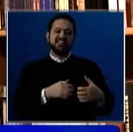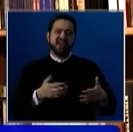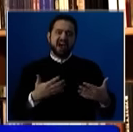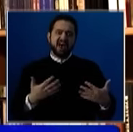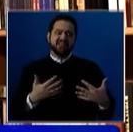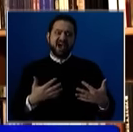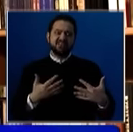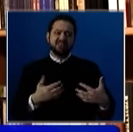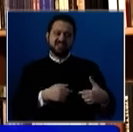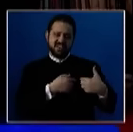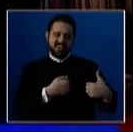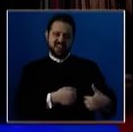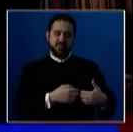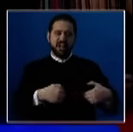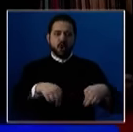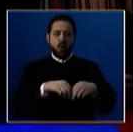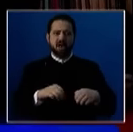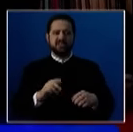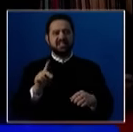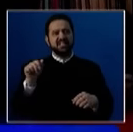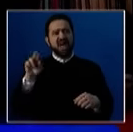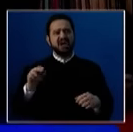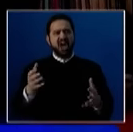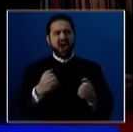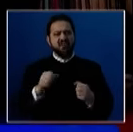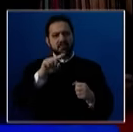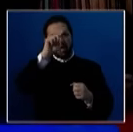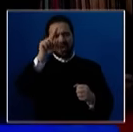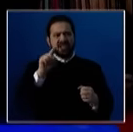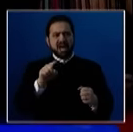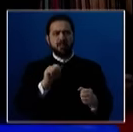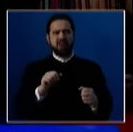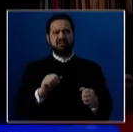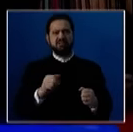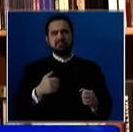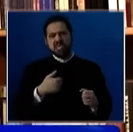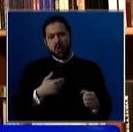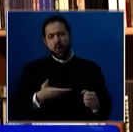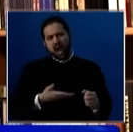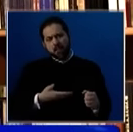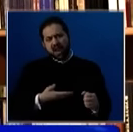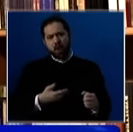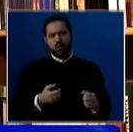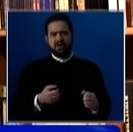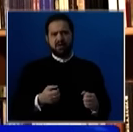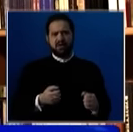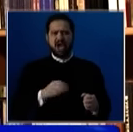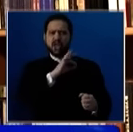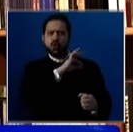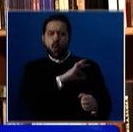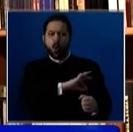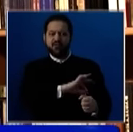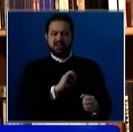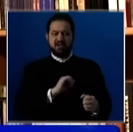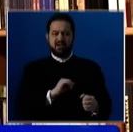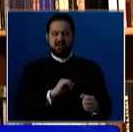situații concrete, reale, contemporane, pe care le întâmpinăm ca preot slujitor, ca duhovnic, ca om, pur și simplu, cu oameni